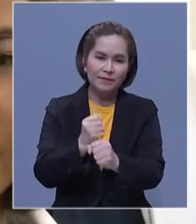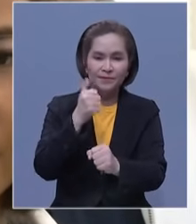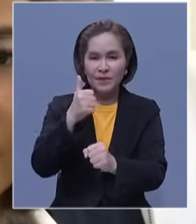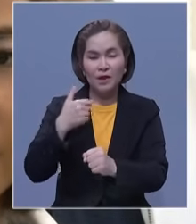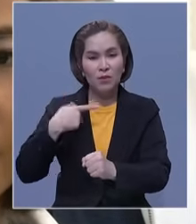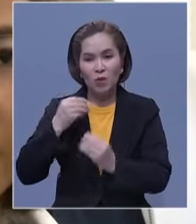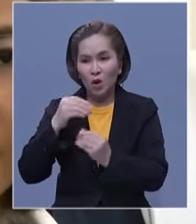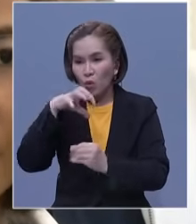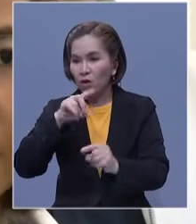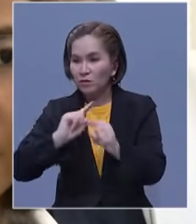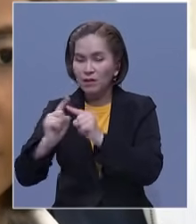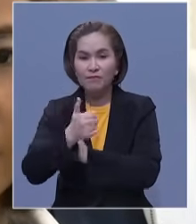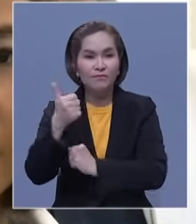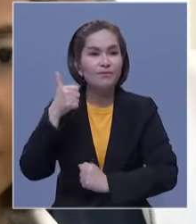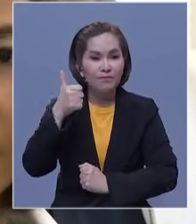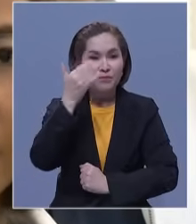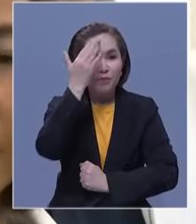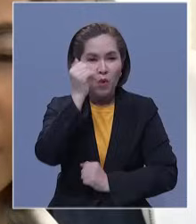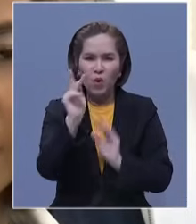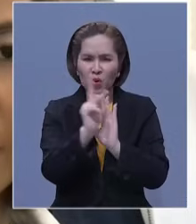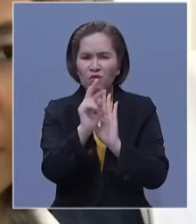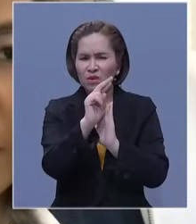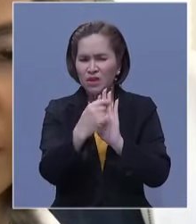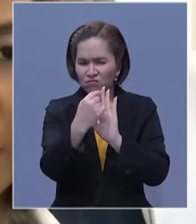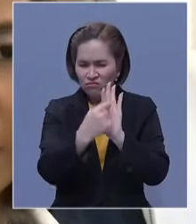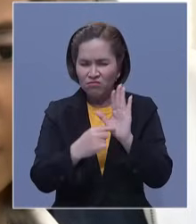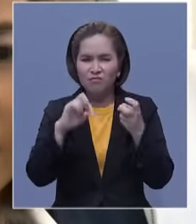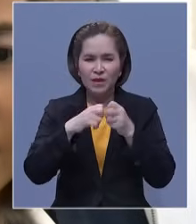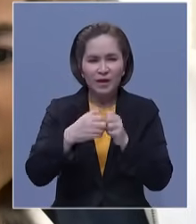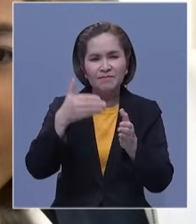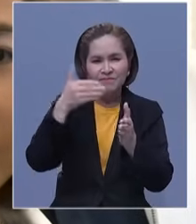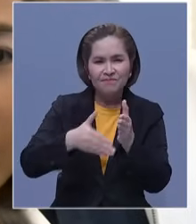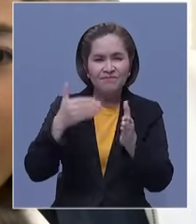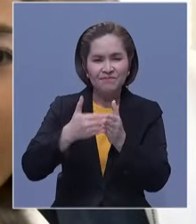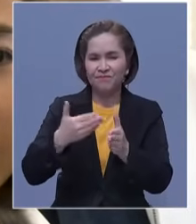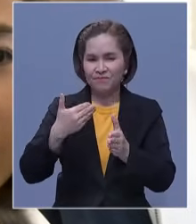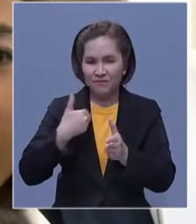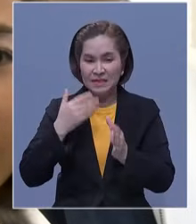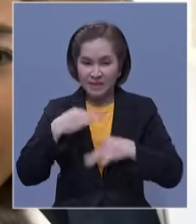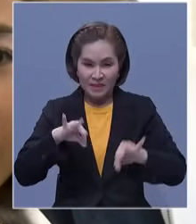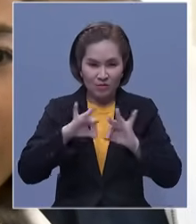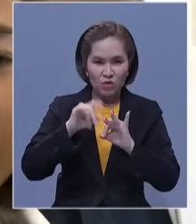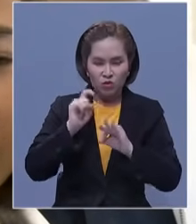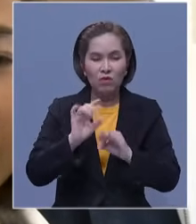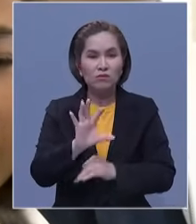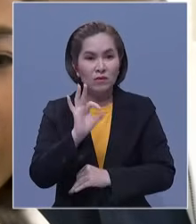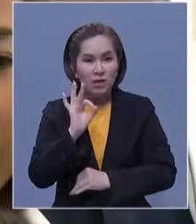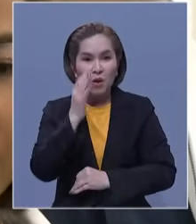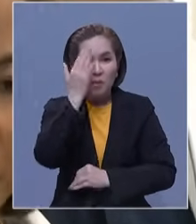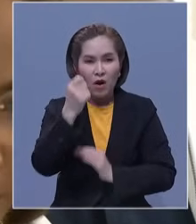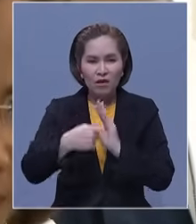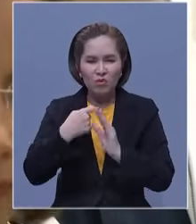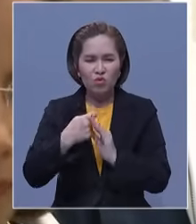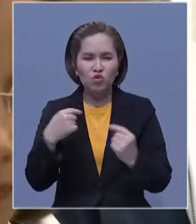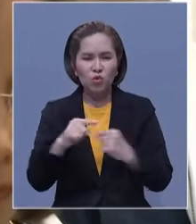รอื่นได้นะครับเนื่องจากกฎระเบียบกติกามันก็มีข้อจำกัดอยู่ในหลายที่ก็ต้องเป็นกลางนะฮะจากความ